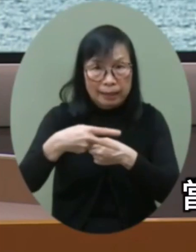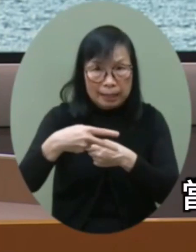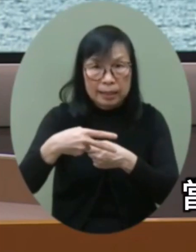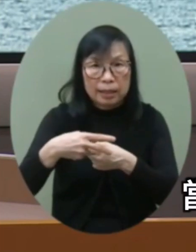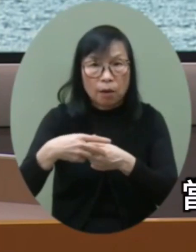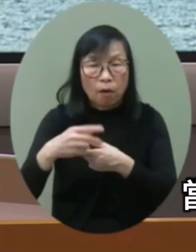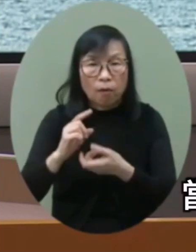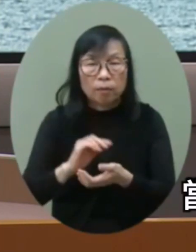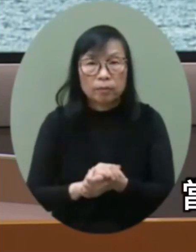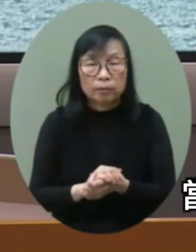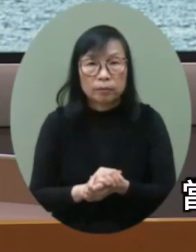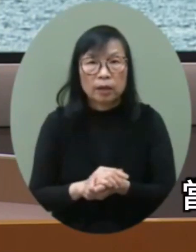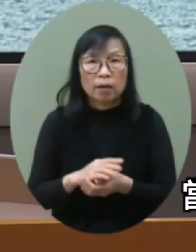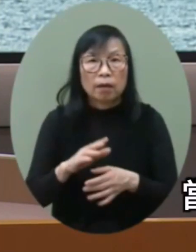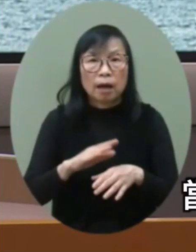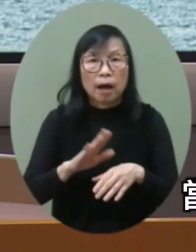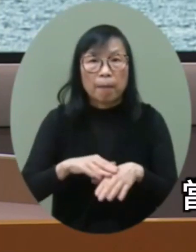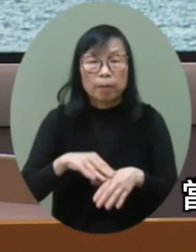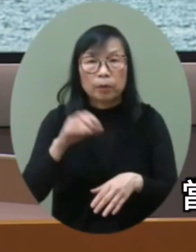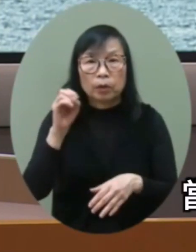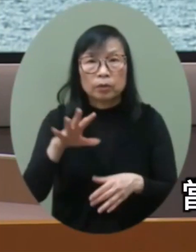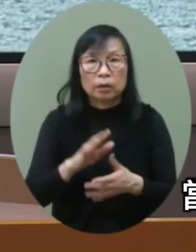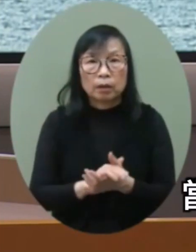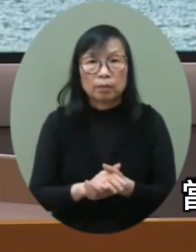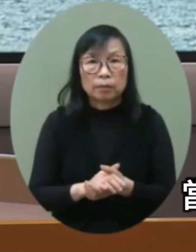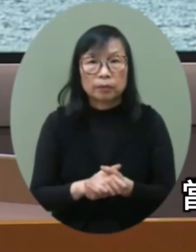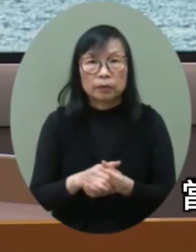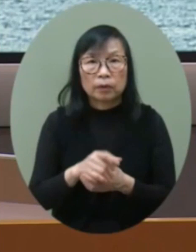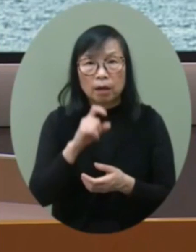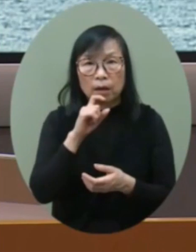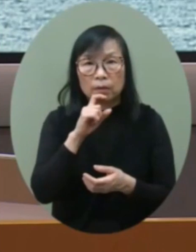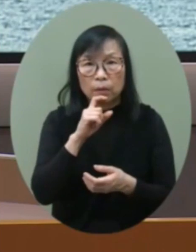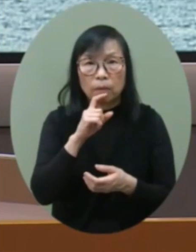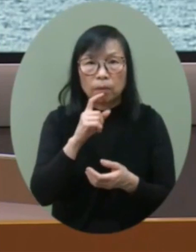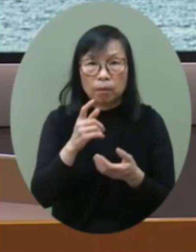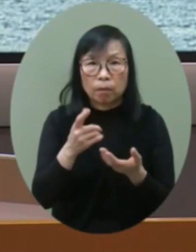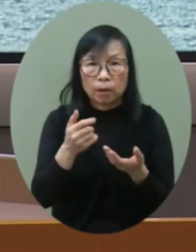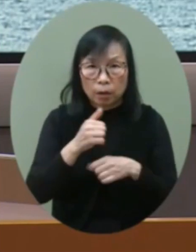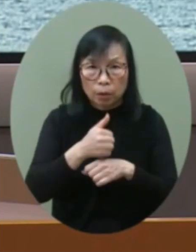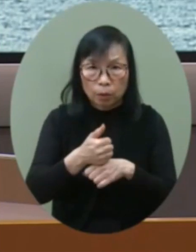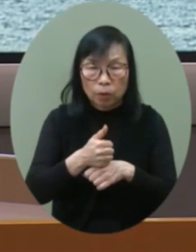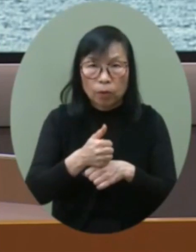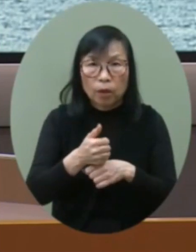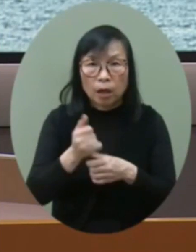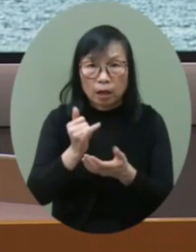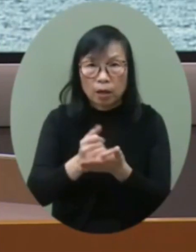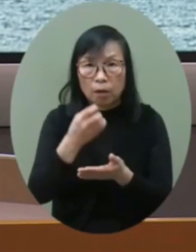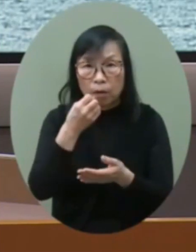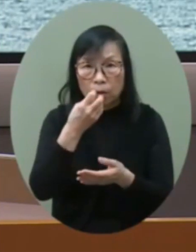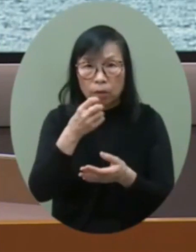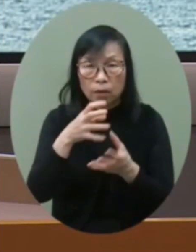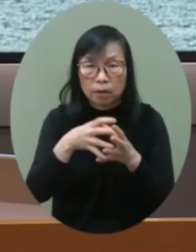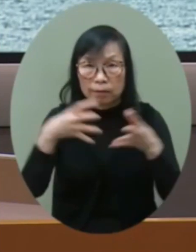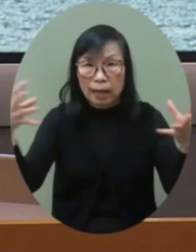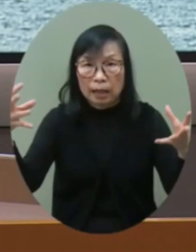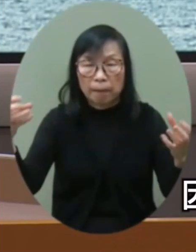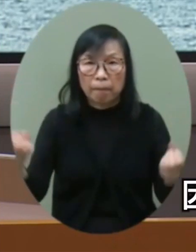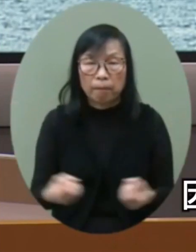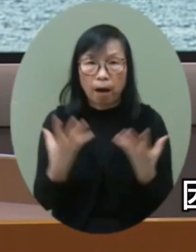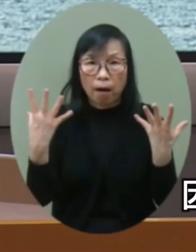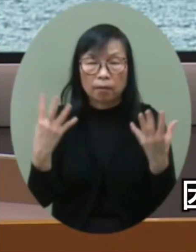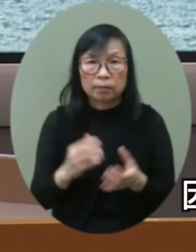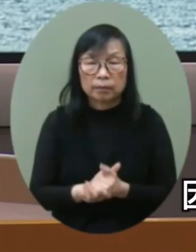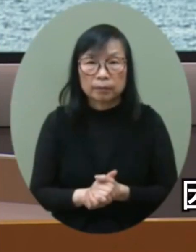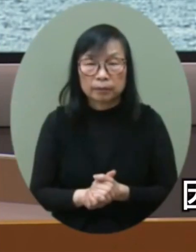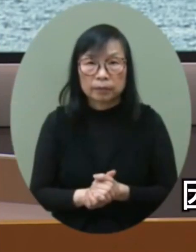當然。我頭先都講過，唔能夠排除呢個群組咧，可能會引發喺香港咧會有一個大型嘅爆發啦。